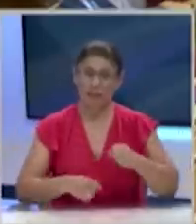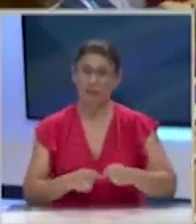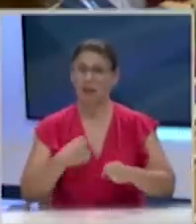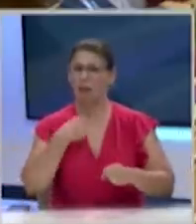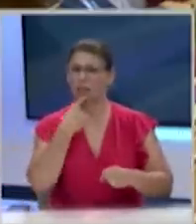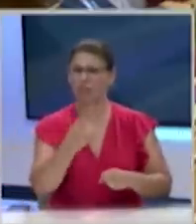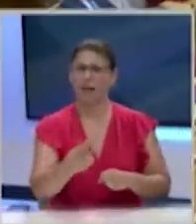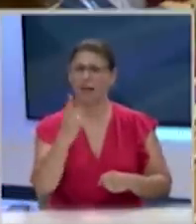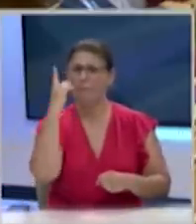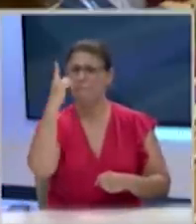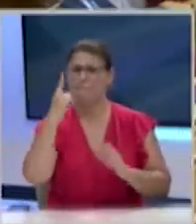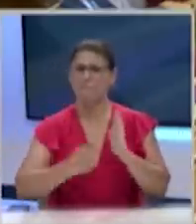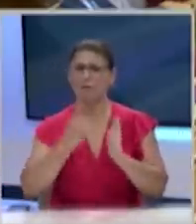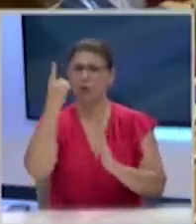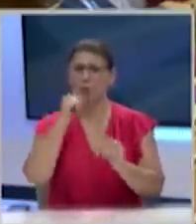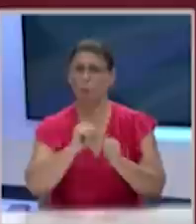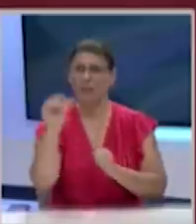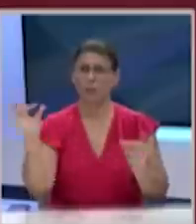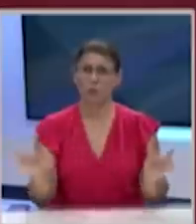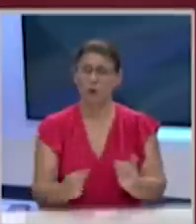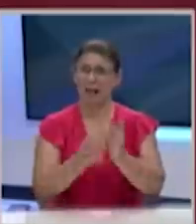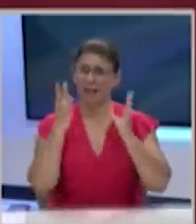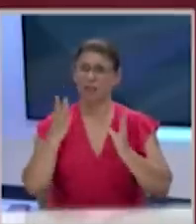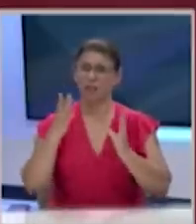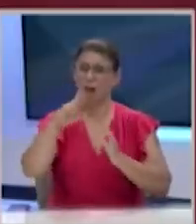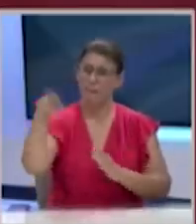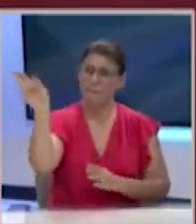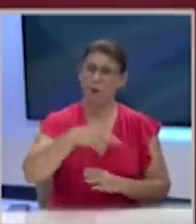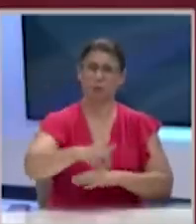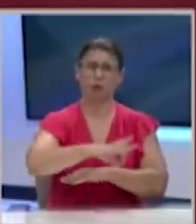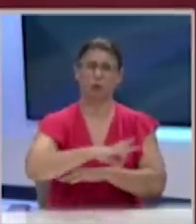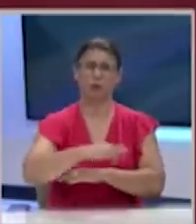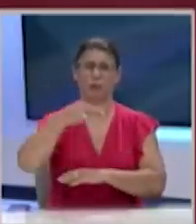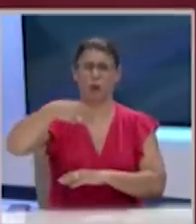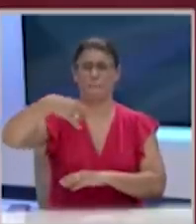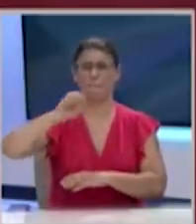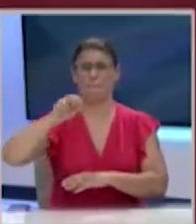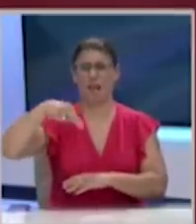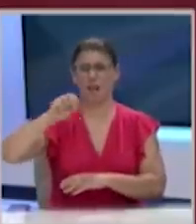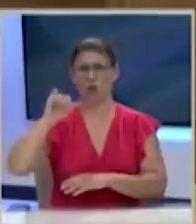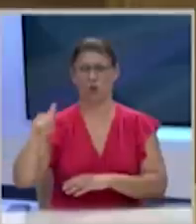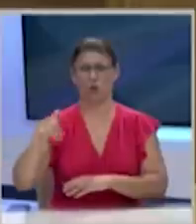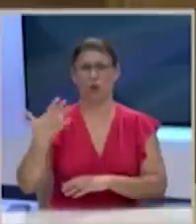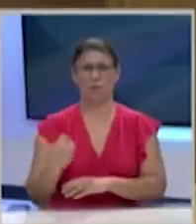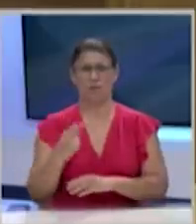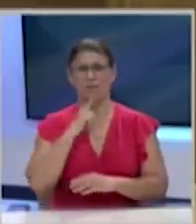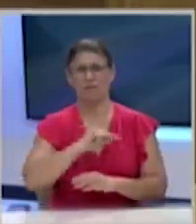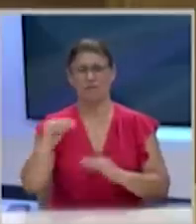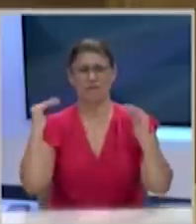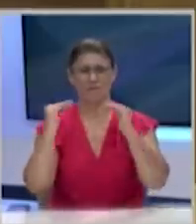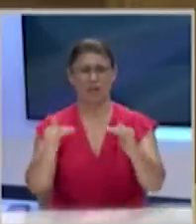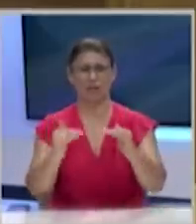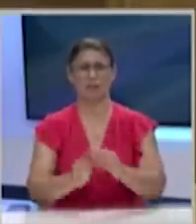έλεγα, μια φορά το μήνα τουλάχιστον, απορρίπτοντας το σχέδιο Μπένου που λέει θα μας φέρει στην ίδια κατάσταση